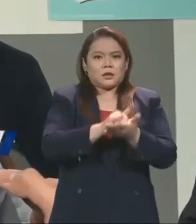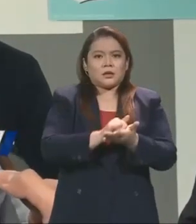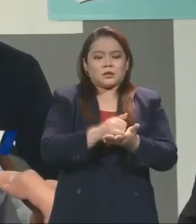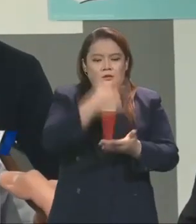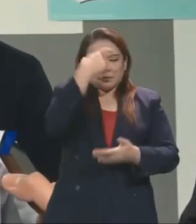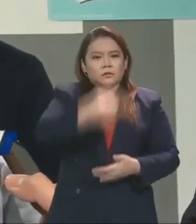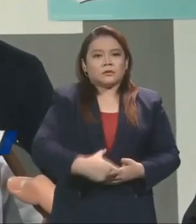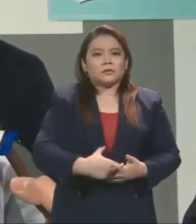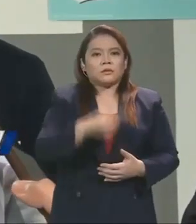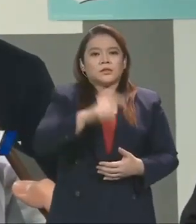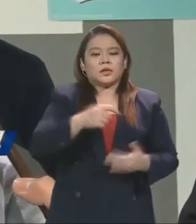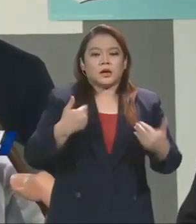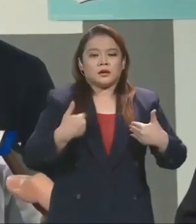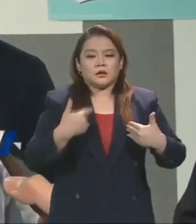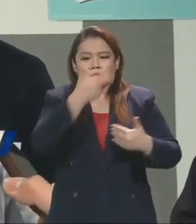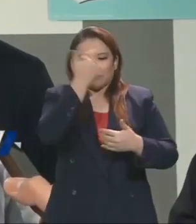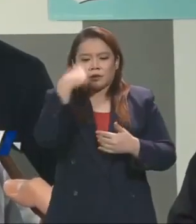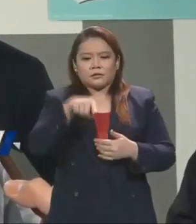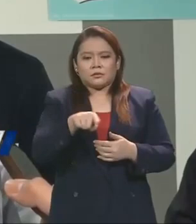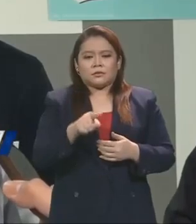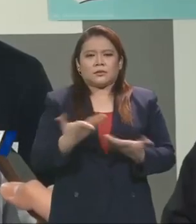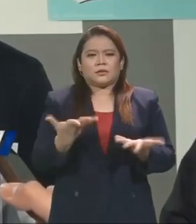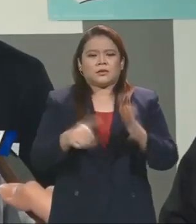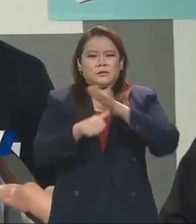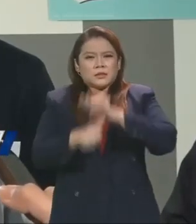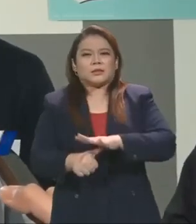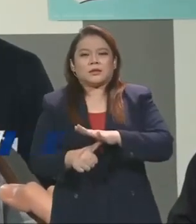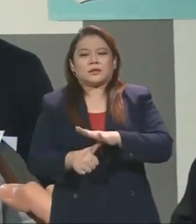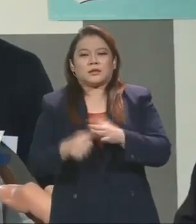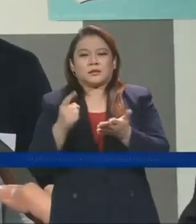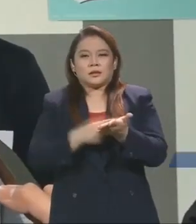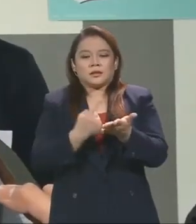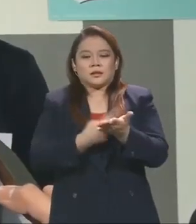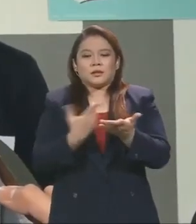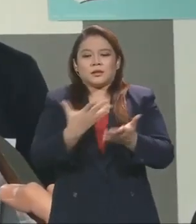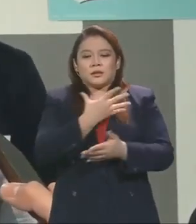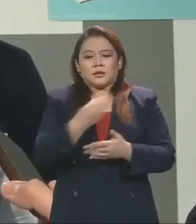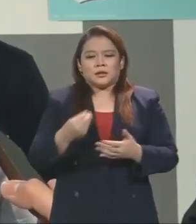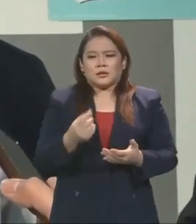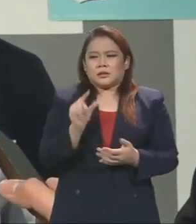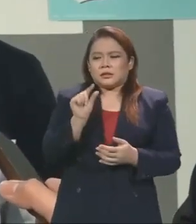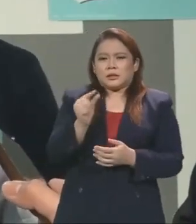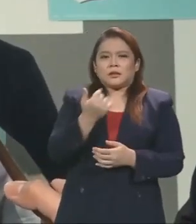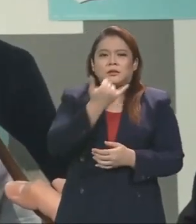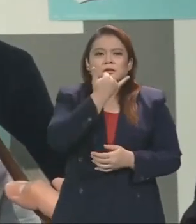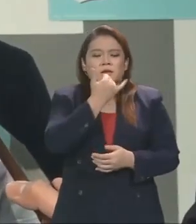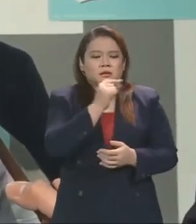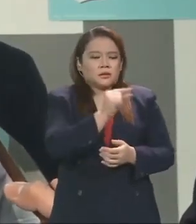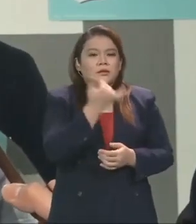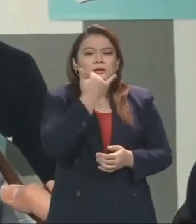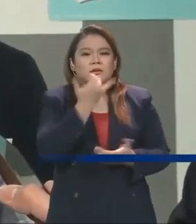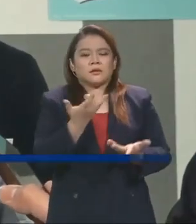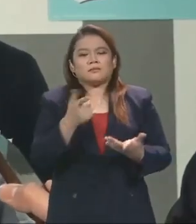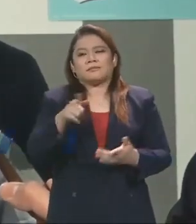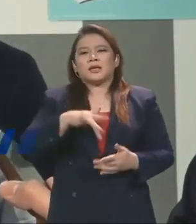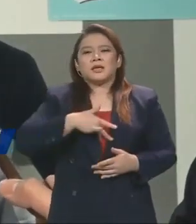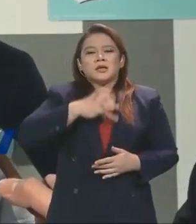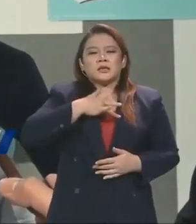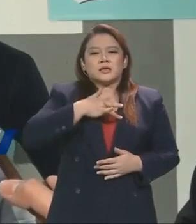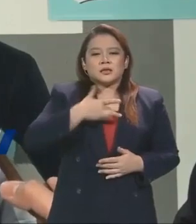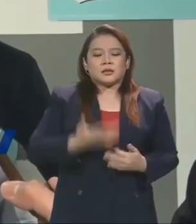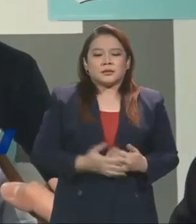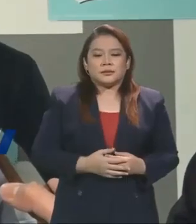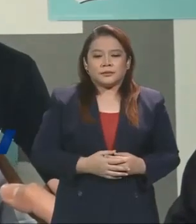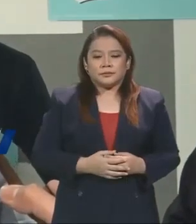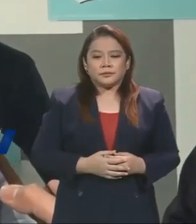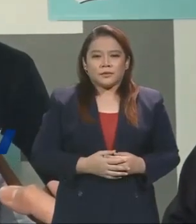keep encourage other because sometimes I think they put too much pressure on themselves. Sometimes the sikit mistakes makes mereka rasa how